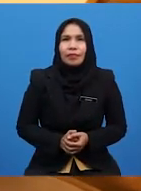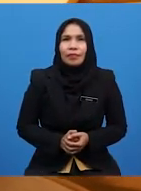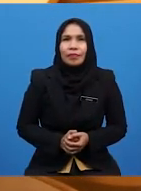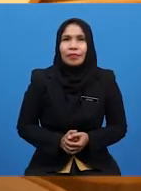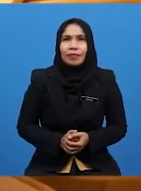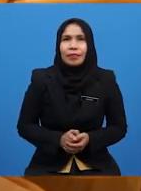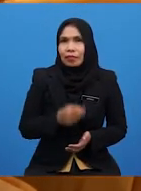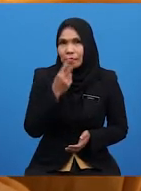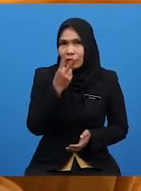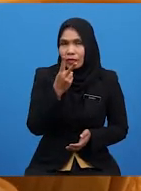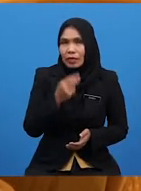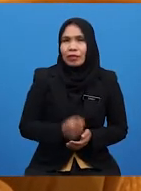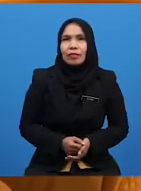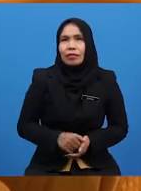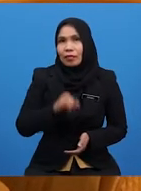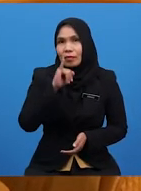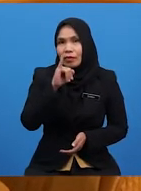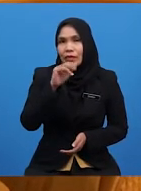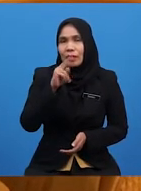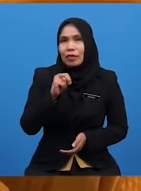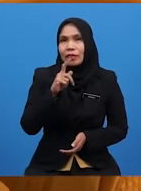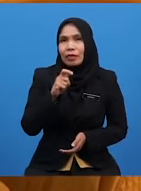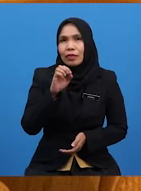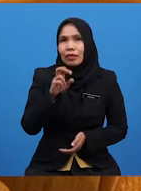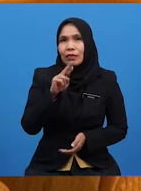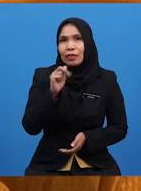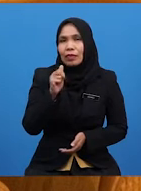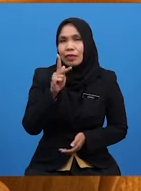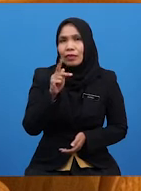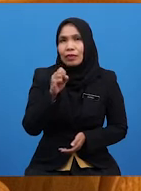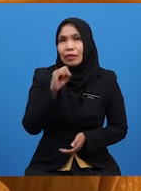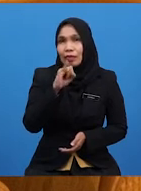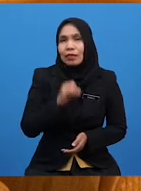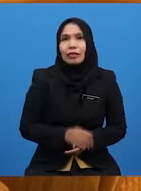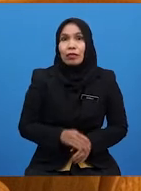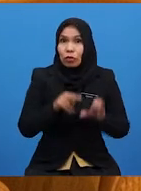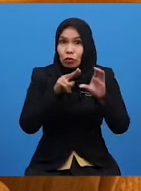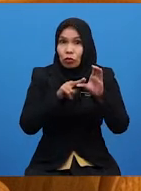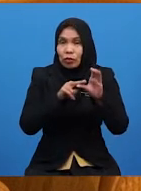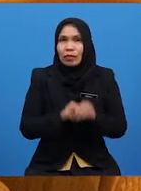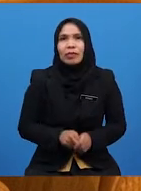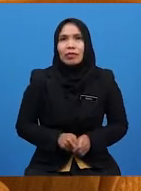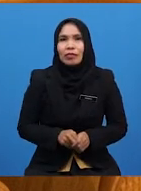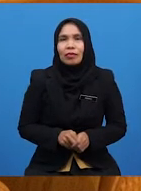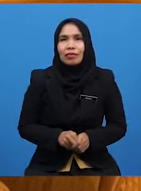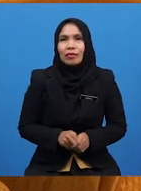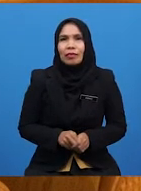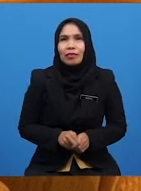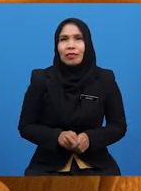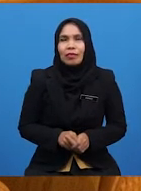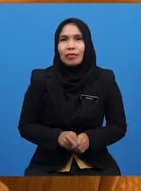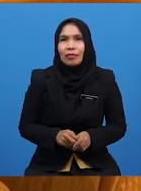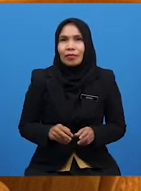jika dilihat interaksi susun atur diantara crunchy dan pilin pants sekeliling macam makanan yang